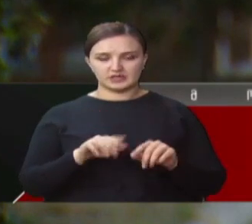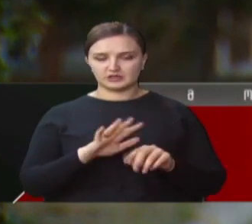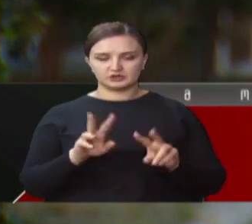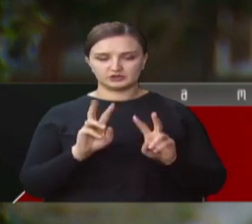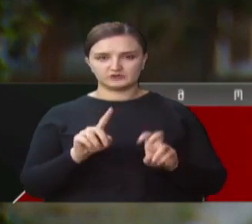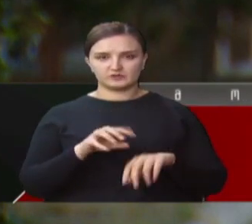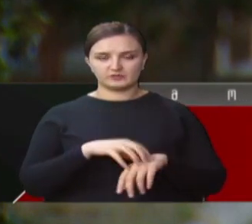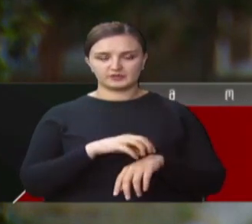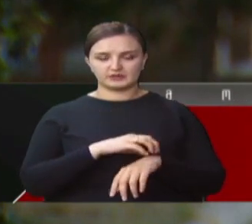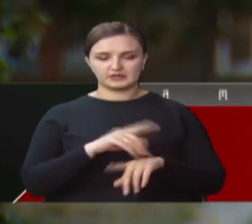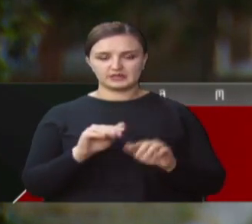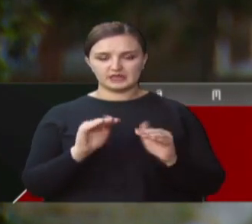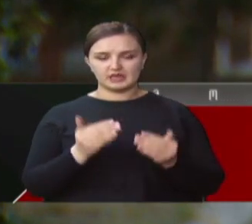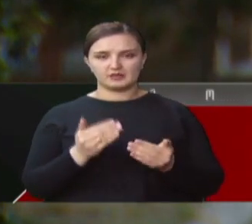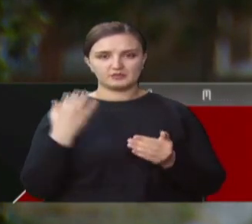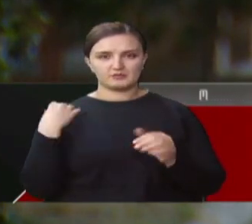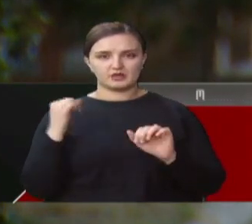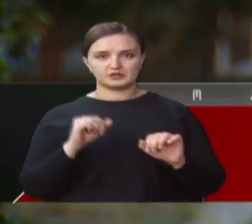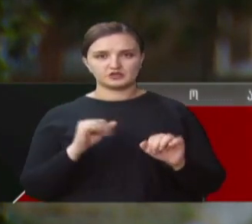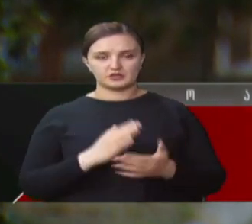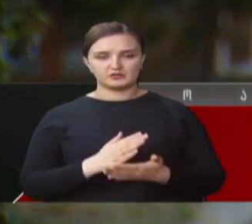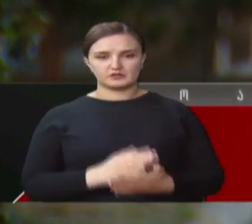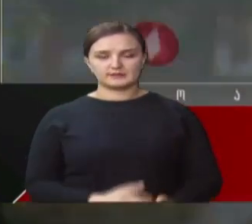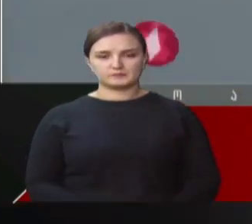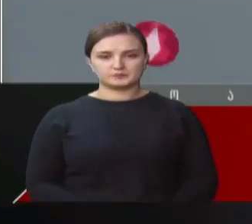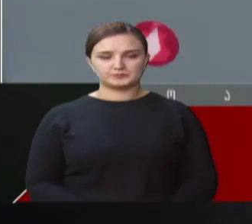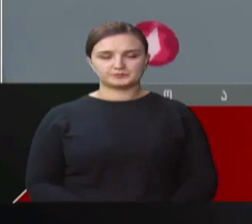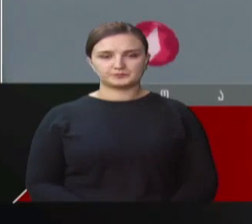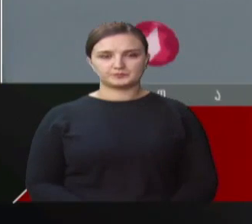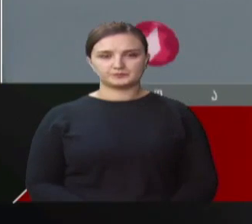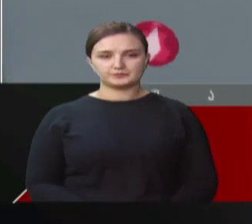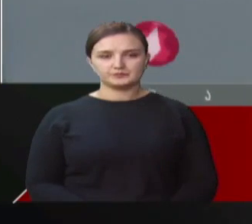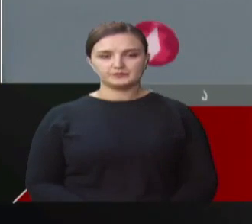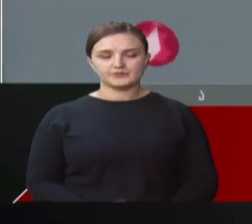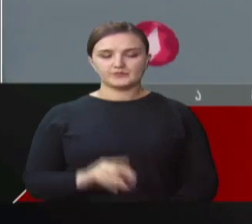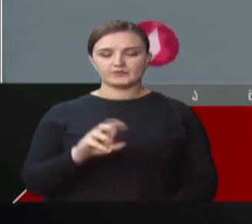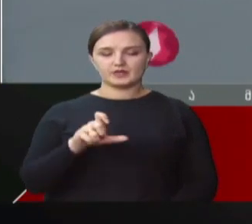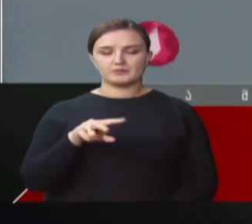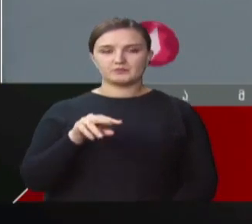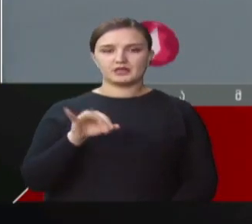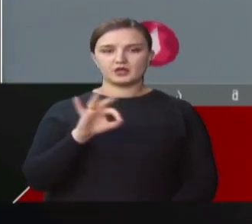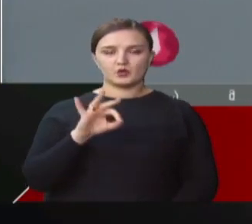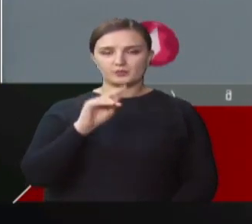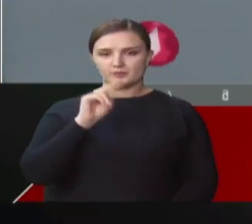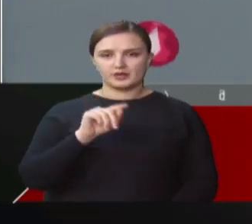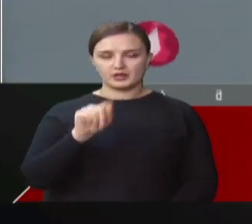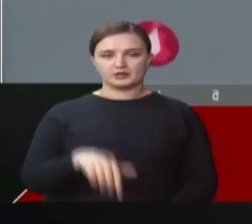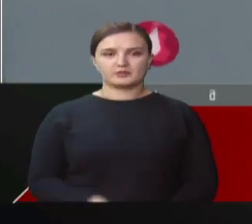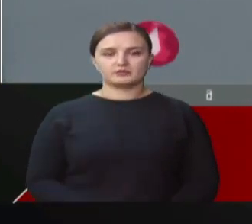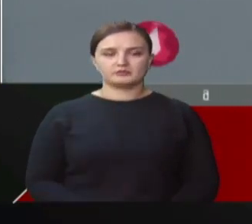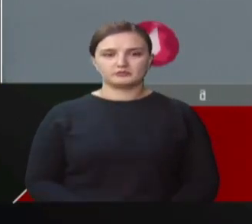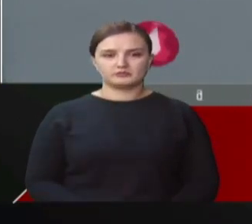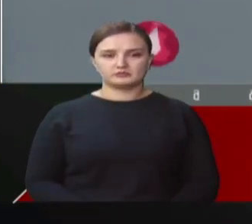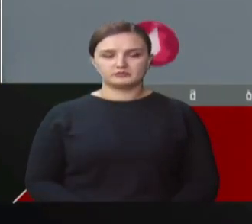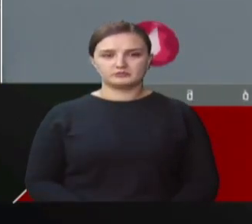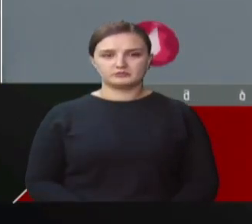იმას, რომ პარტიას ნაკლები მხარდამჭერები ყავს დღეს. ნიკა მელიასგან სულ უფრო ხშირად ისმის ბრალდება, რომ პარტიის